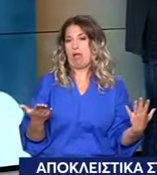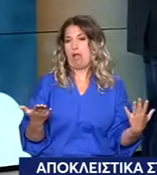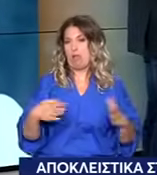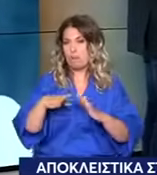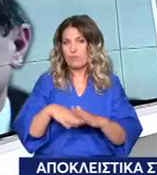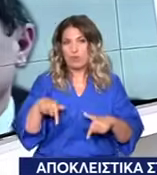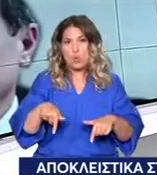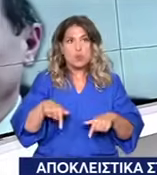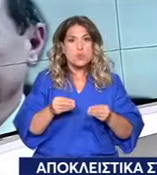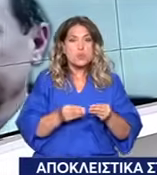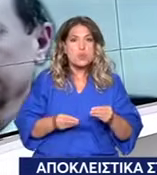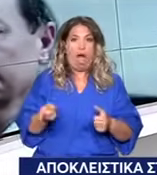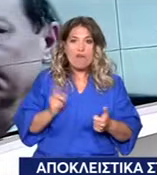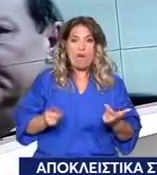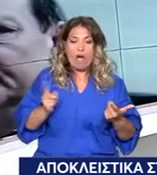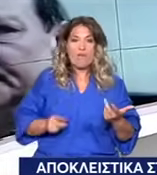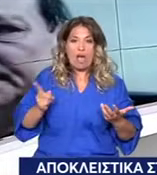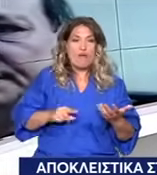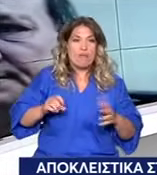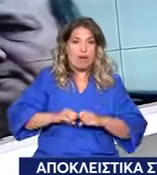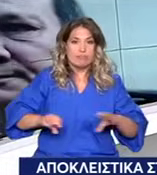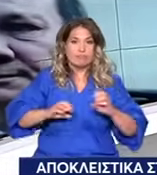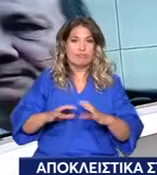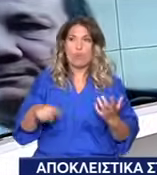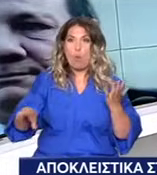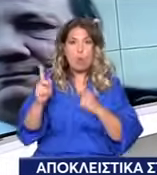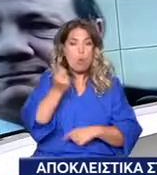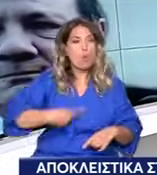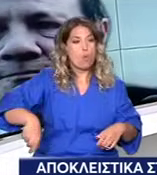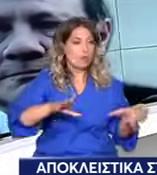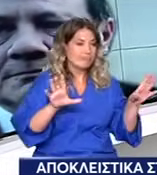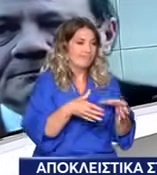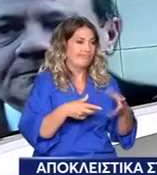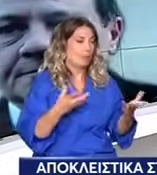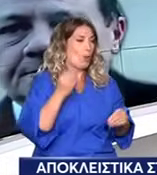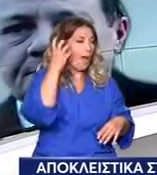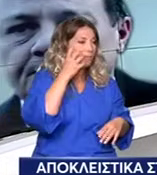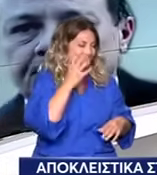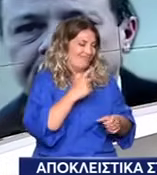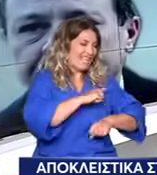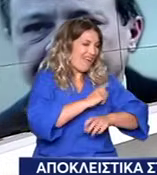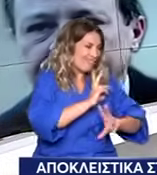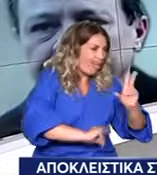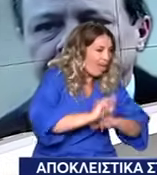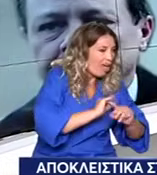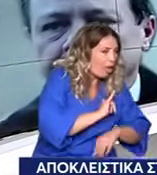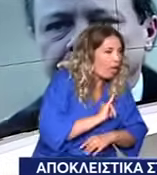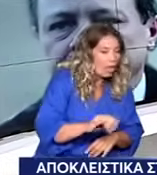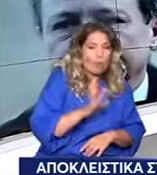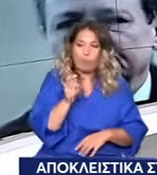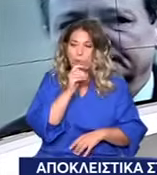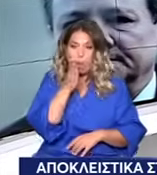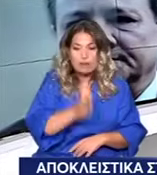έκταση που παίρνει, την πολιτική, την επιστημονική, την δικαστική. Αυτό που βλέπουμε τώρα είναι και η επόμενη μέρα ως προς τα